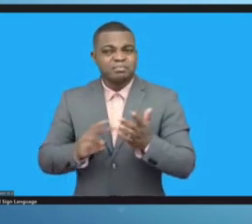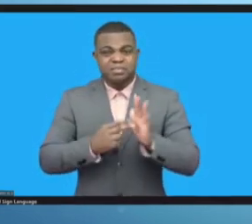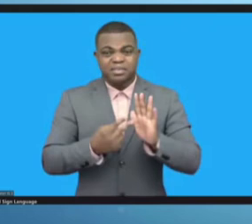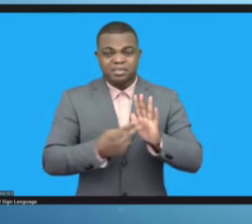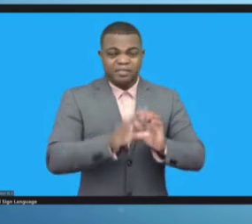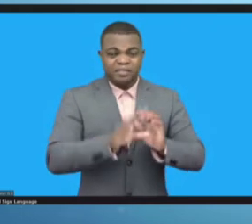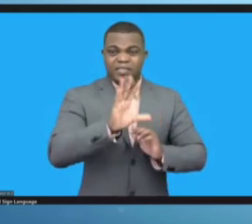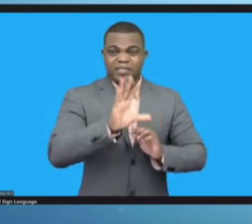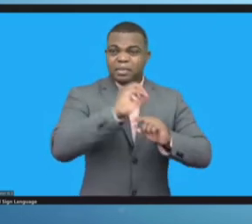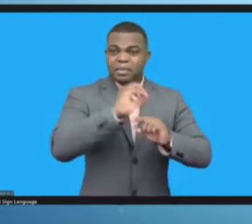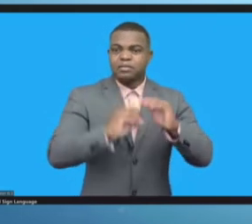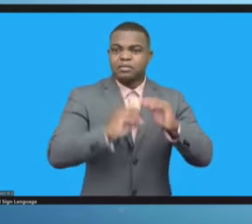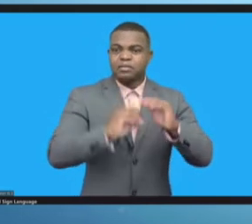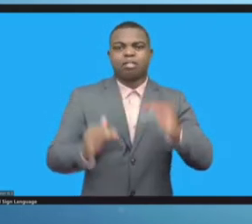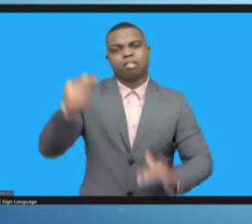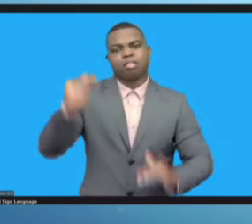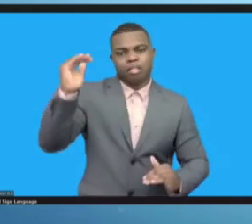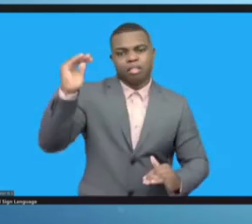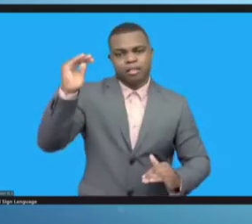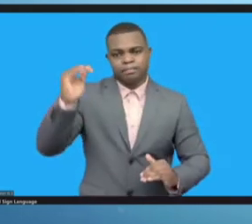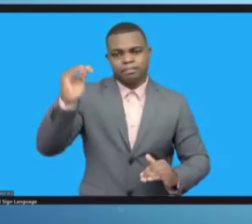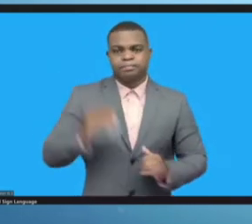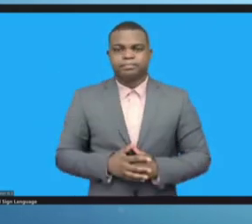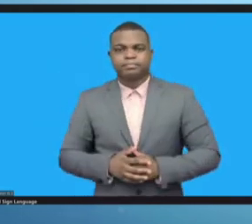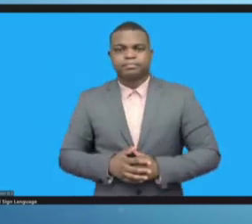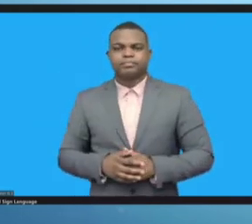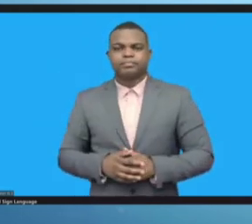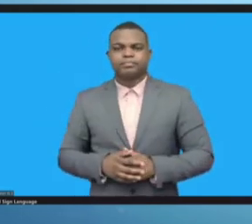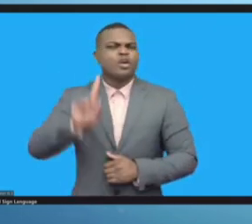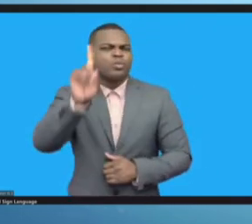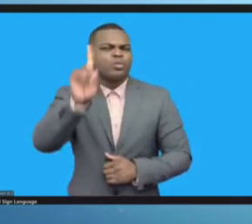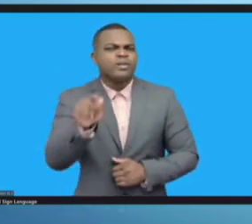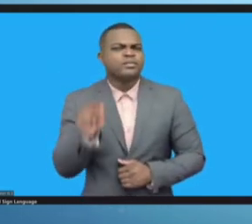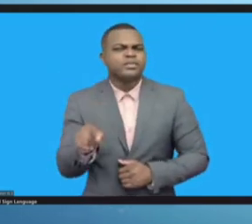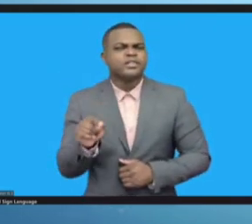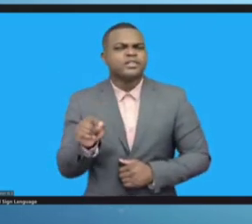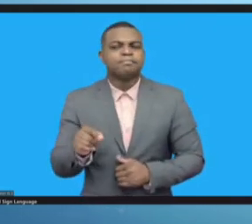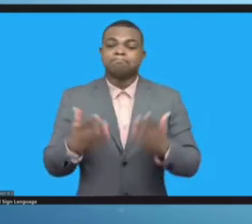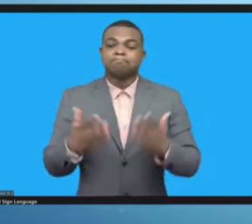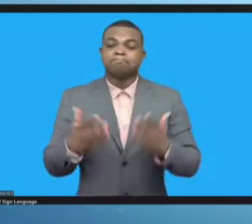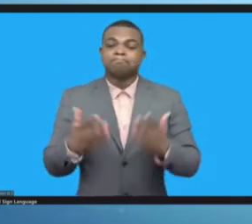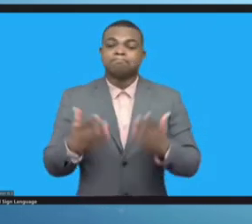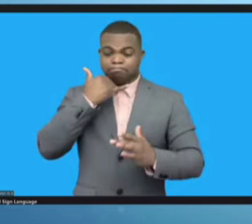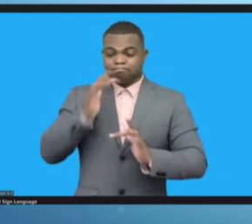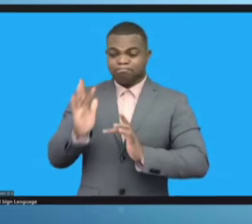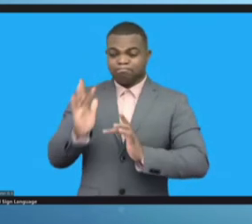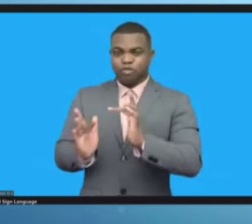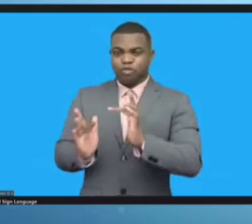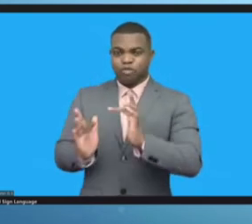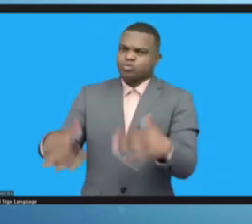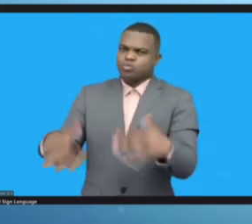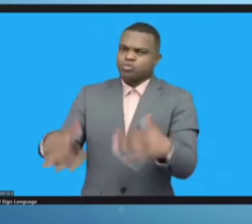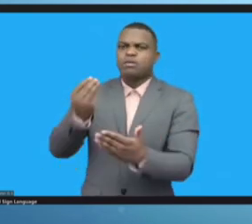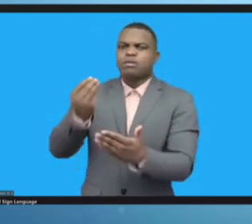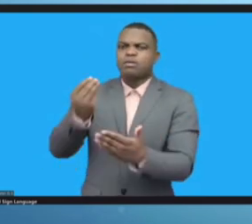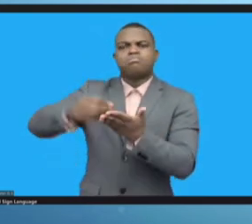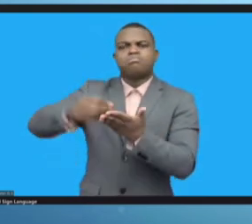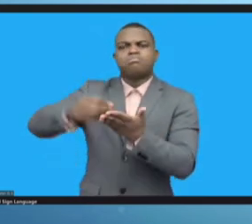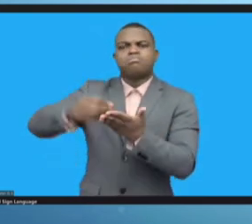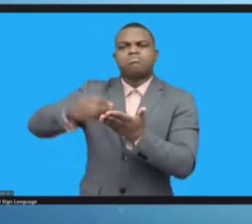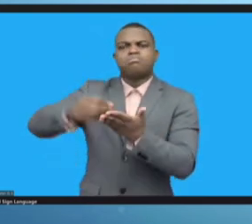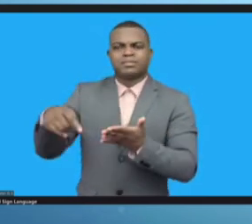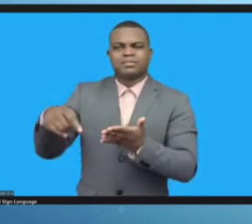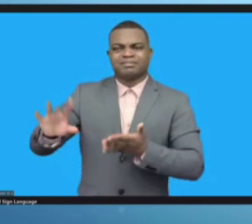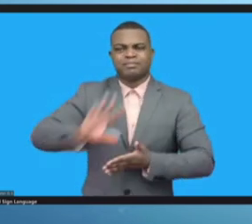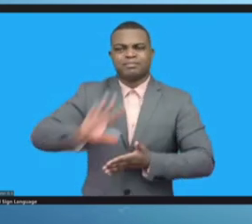de façon très automatique, va donc isoler et écarter les personnes à revenus très bas. Par ailleurs,